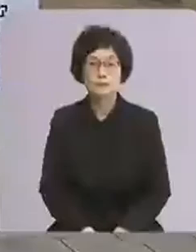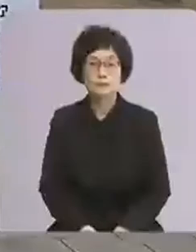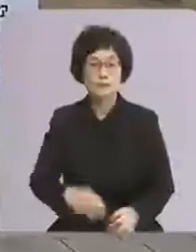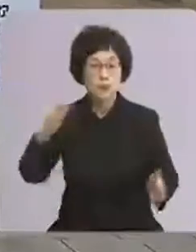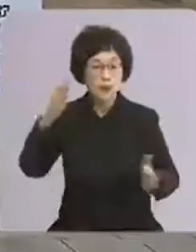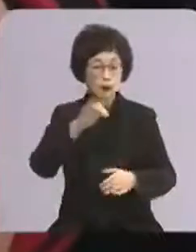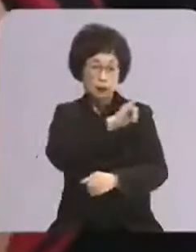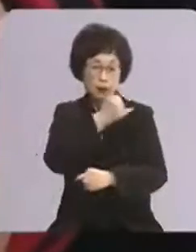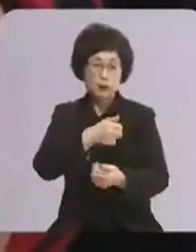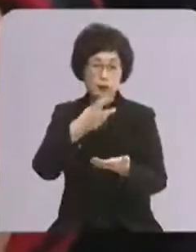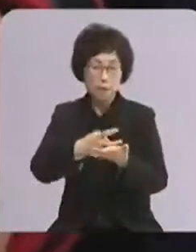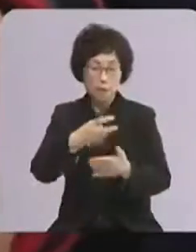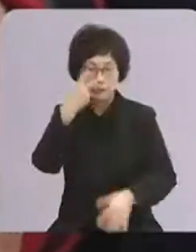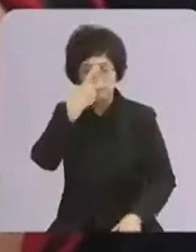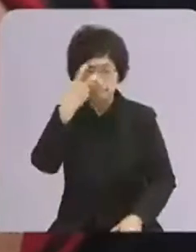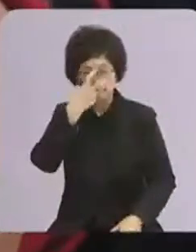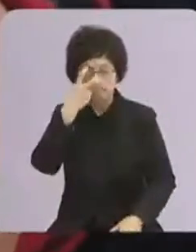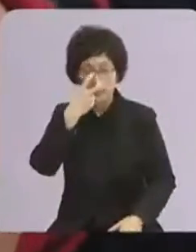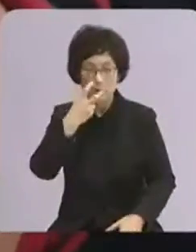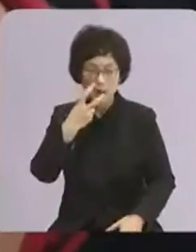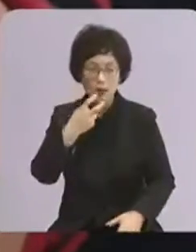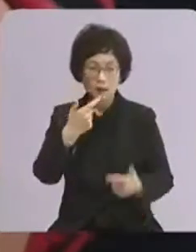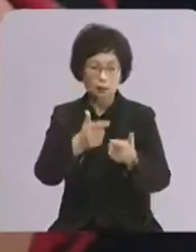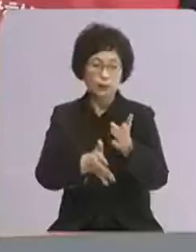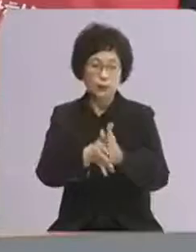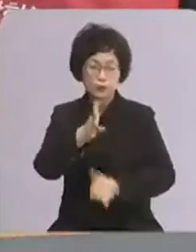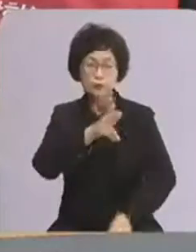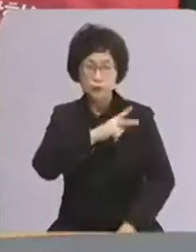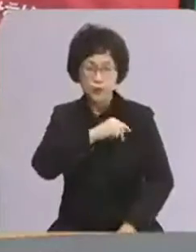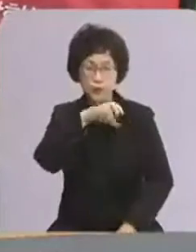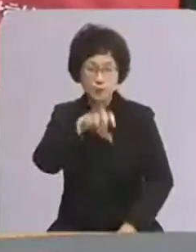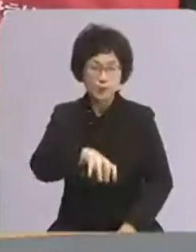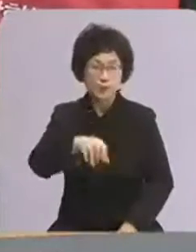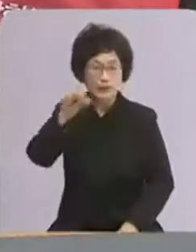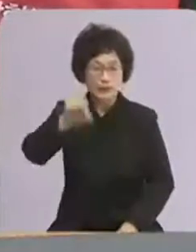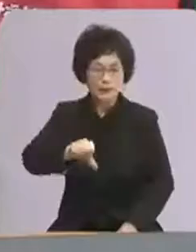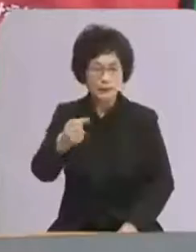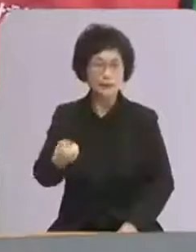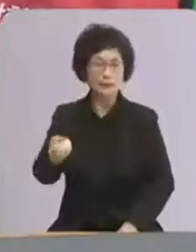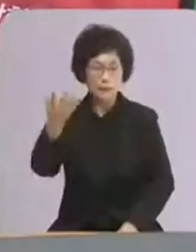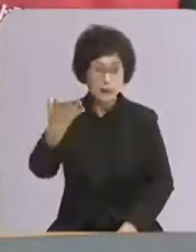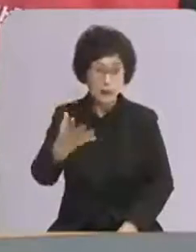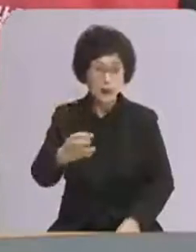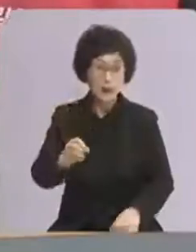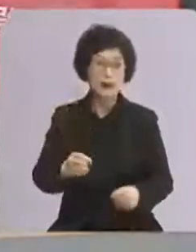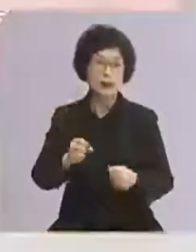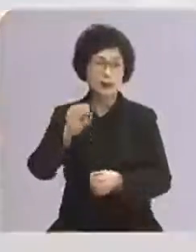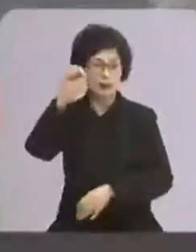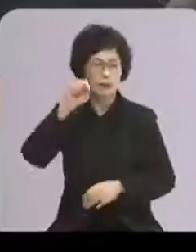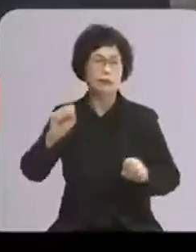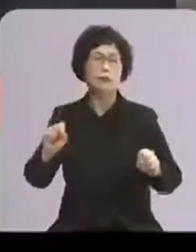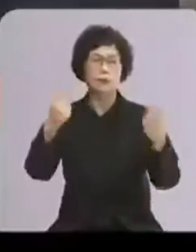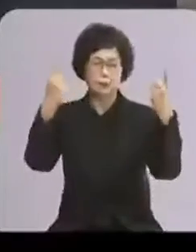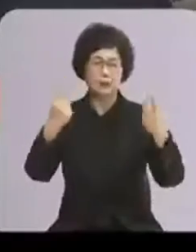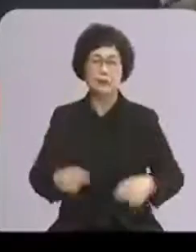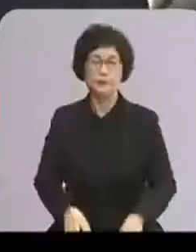학생인권 조례안 심사 를 앞두고 부산시의회 앞에서는 찬성과 반대 집회가 동시에 열렸습니다